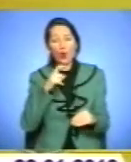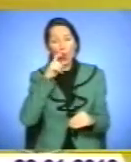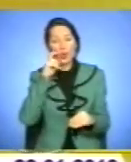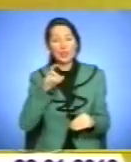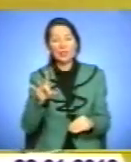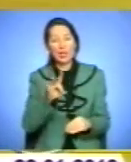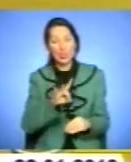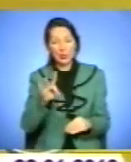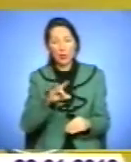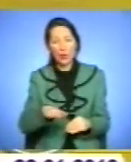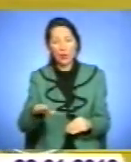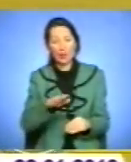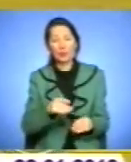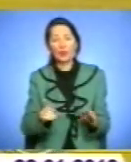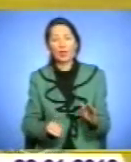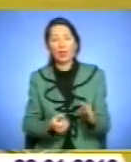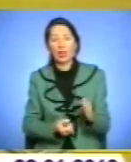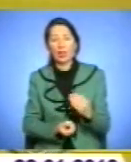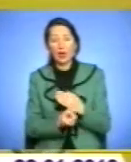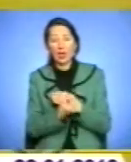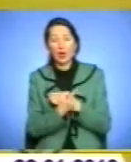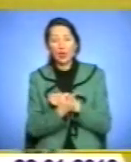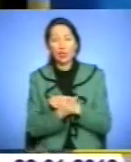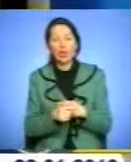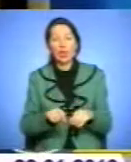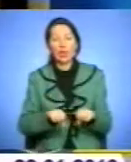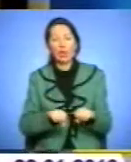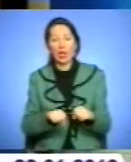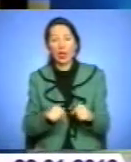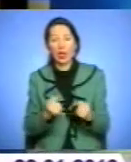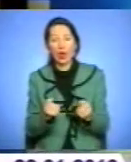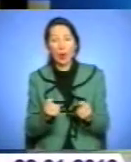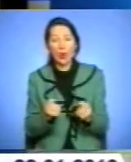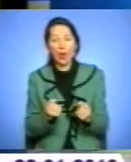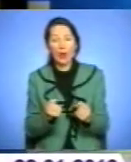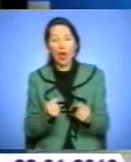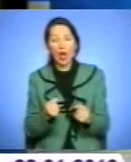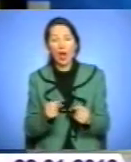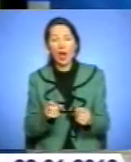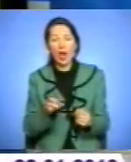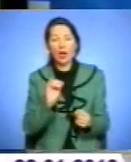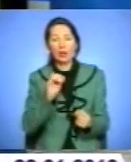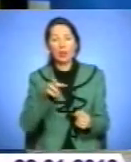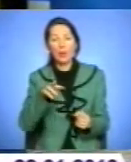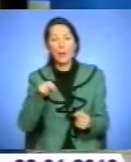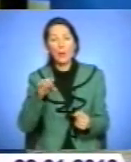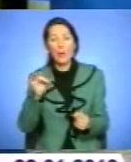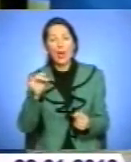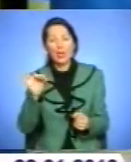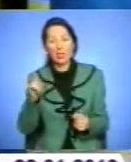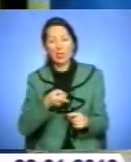народжених на уламках імперії. Це був надзвичайно важливий